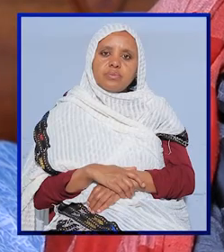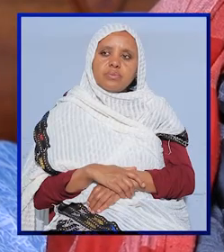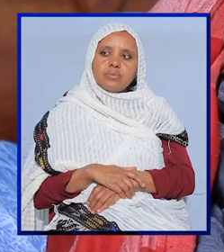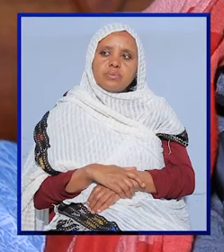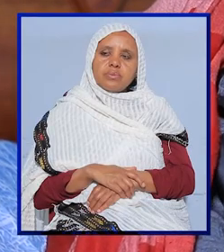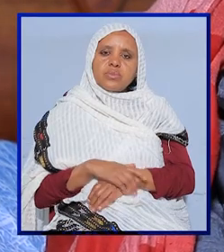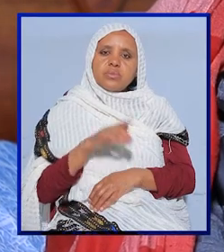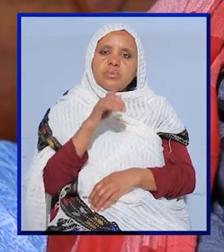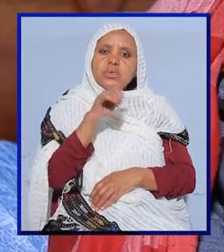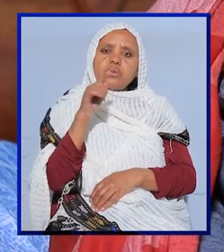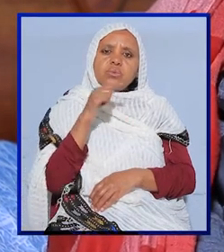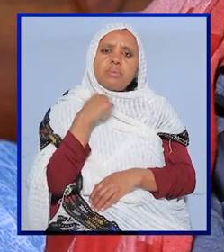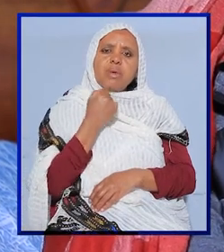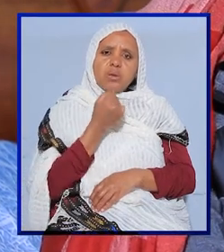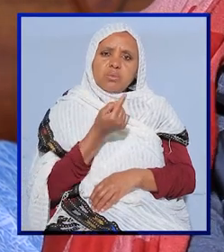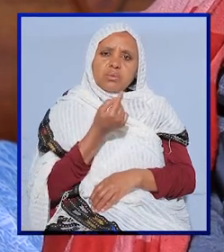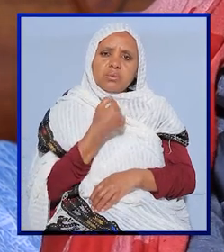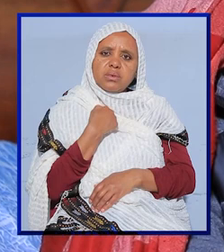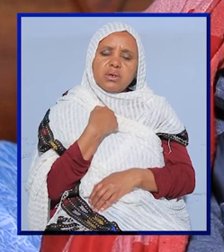እሱ ቢሰጡኝ እኔ እግዚአብሔር